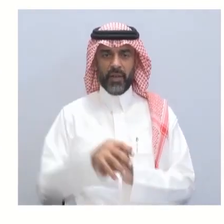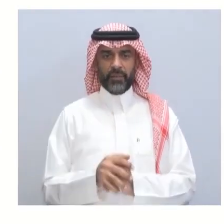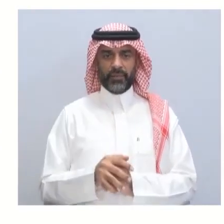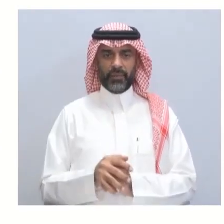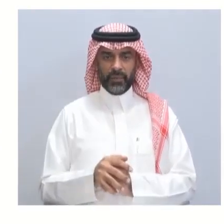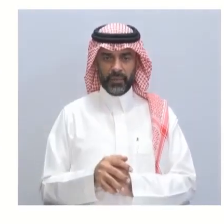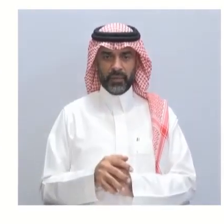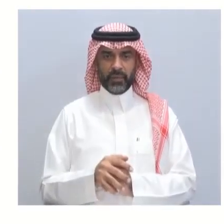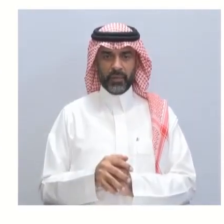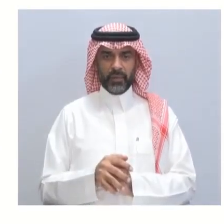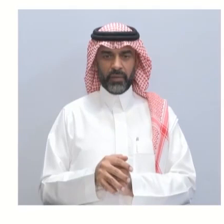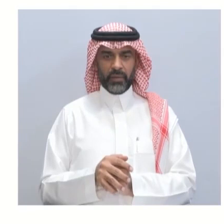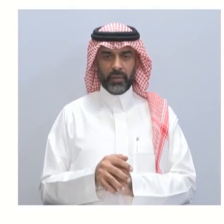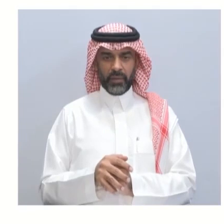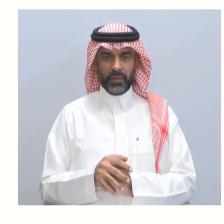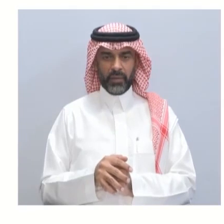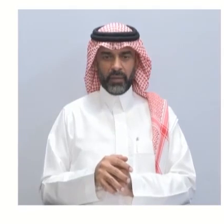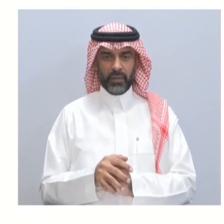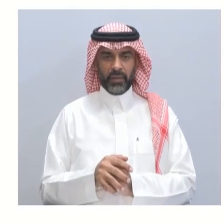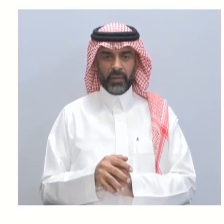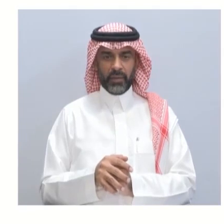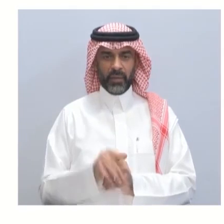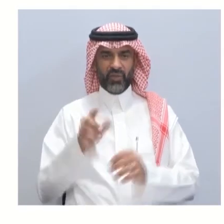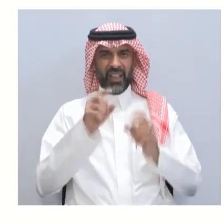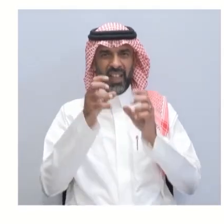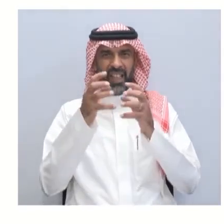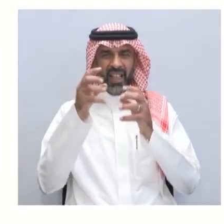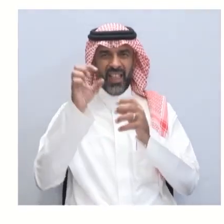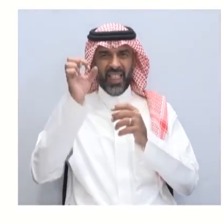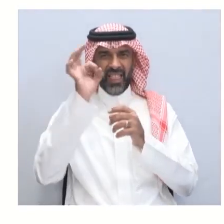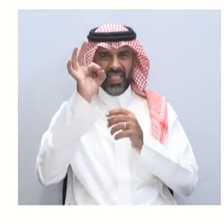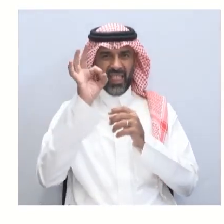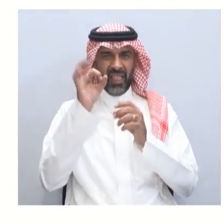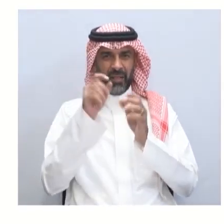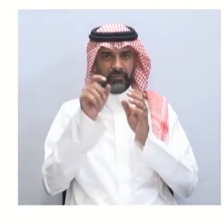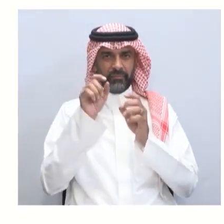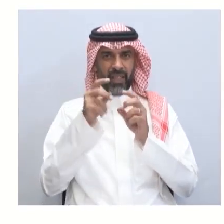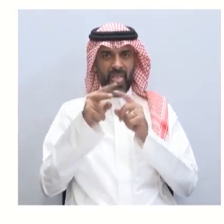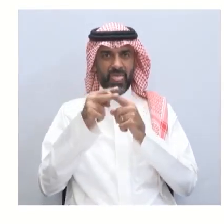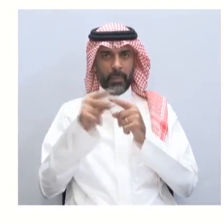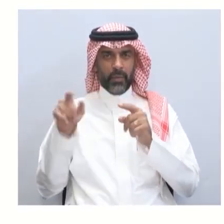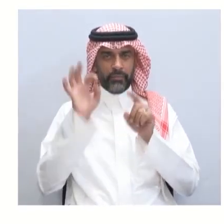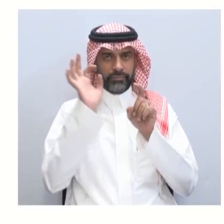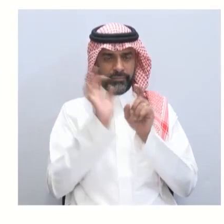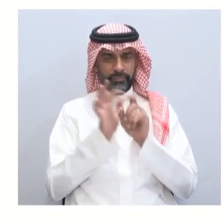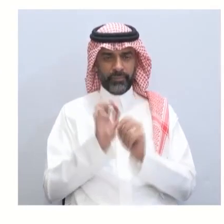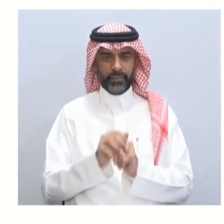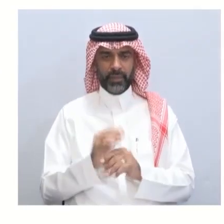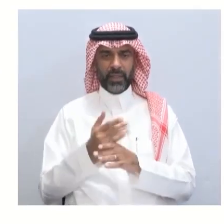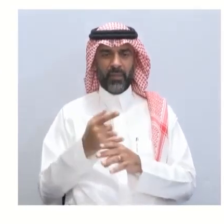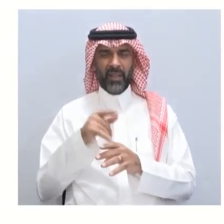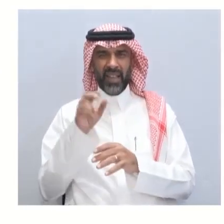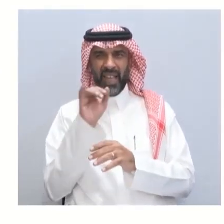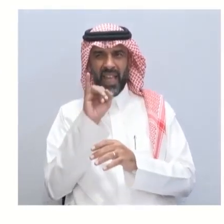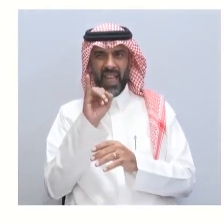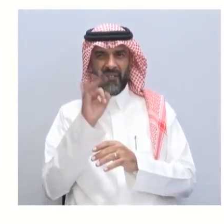الشكل ونضغط على العلامه الترس لدينا هنا ل كي نغير الصيغه في جمله اف من اف